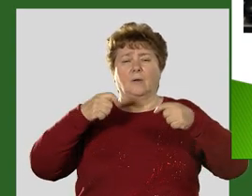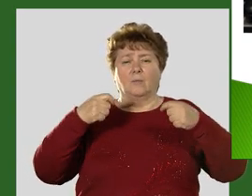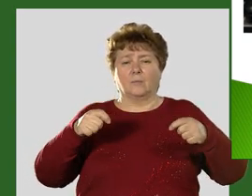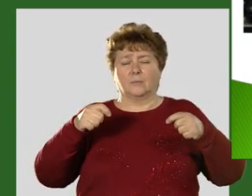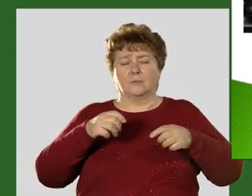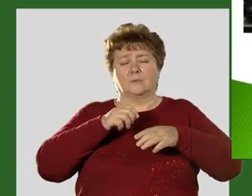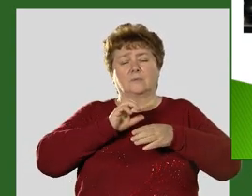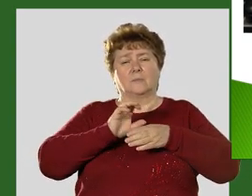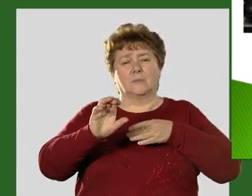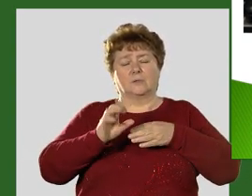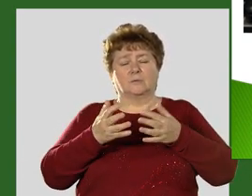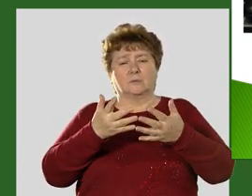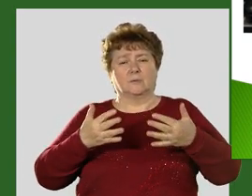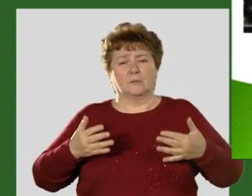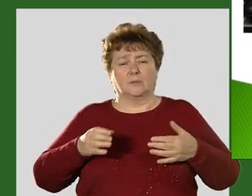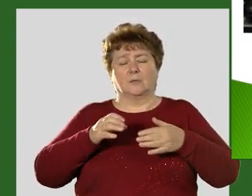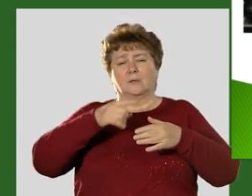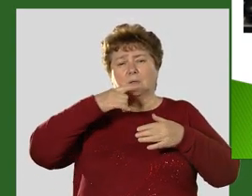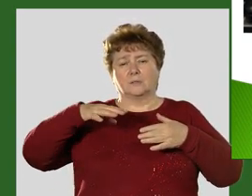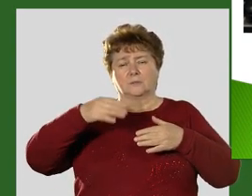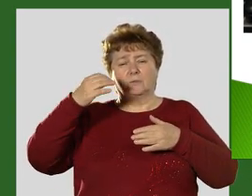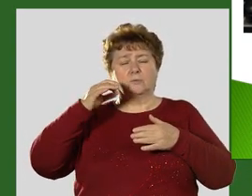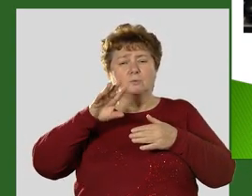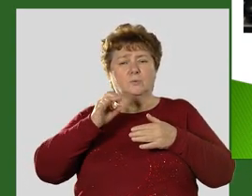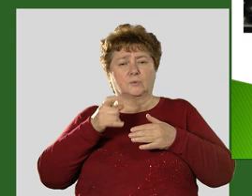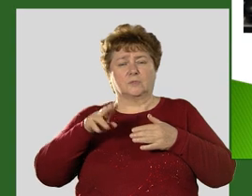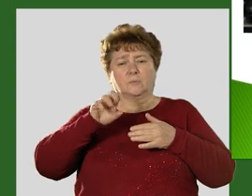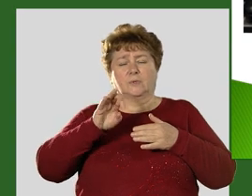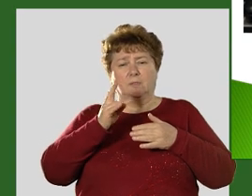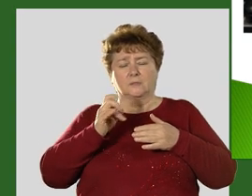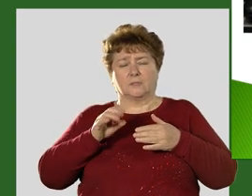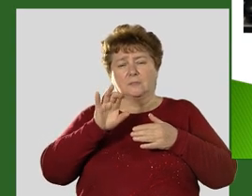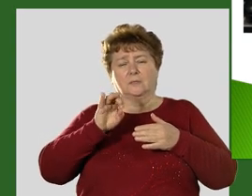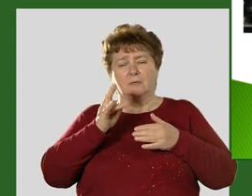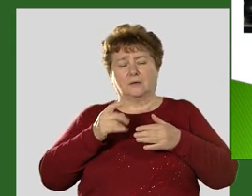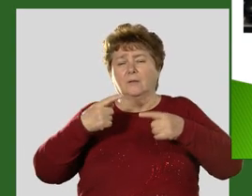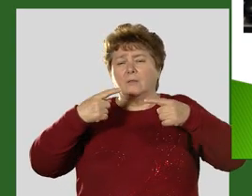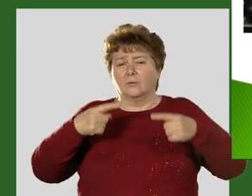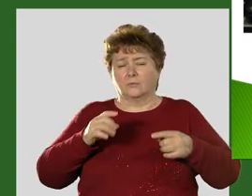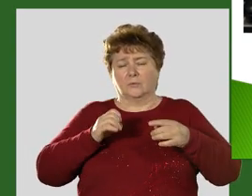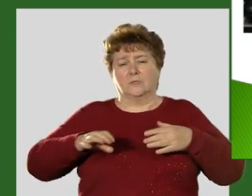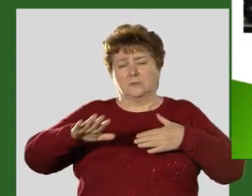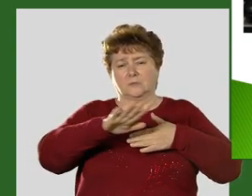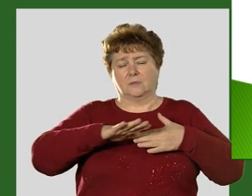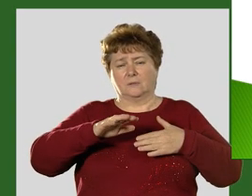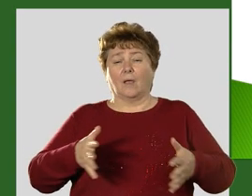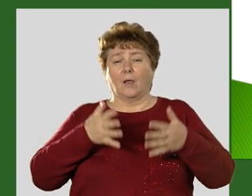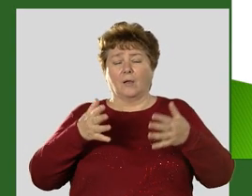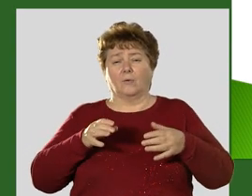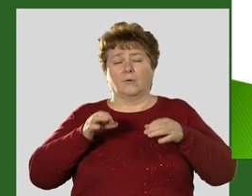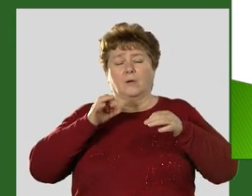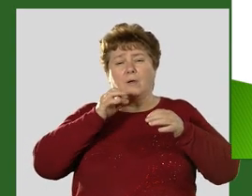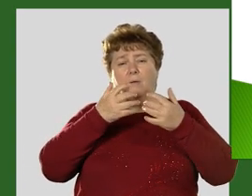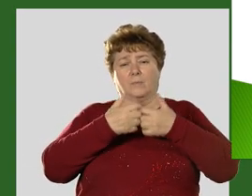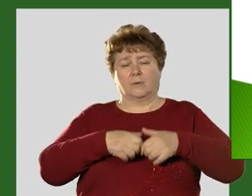Продукция пользуется спросом в России, Турции, Иране, Пакистане и других зарубежных странах. Легкая